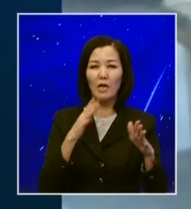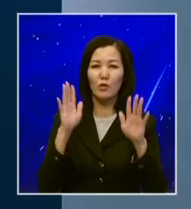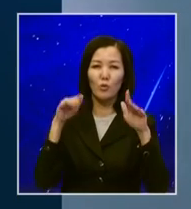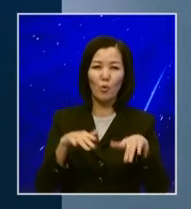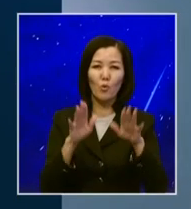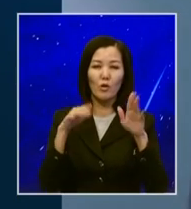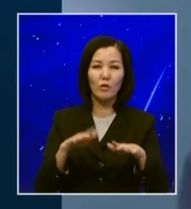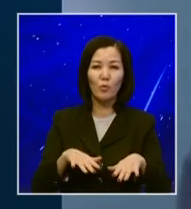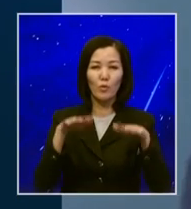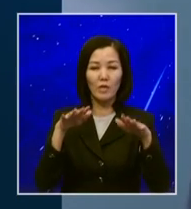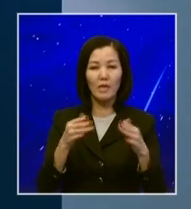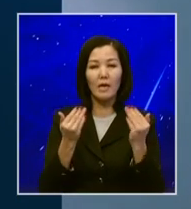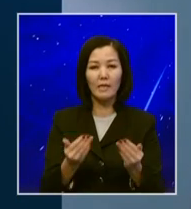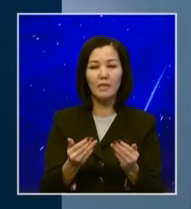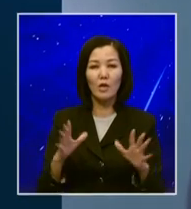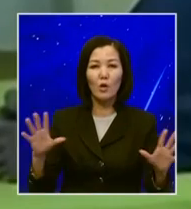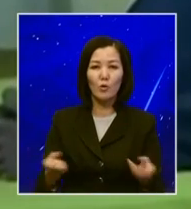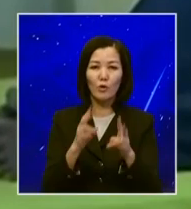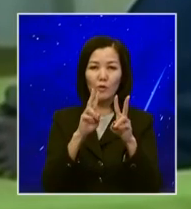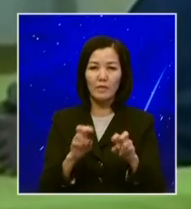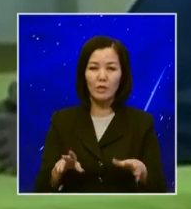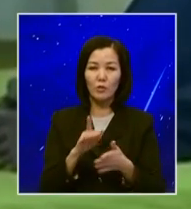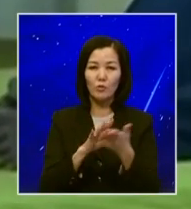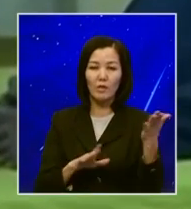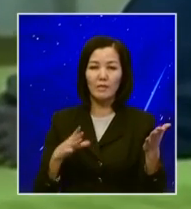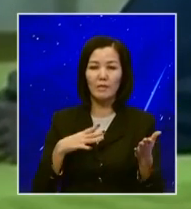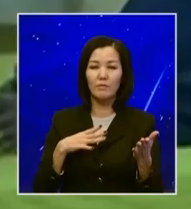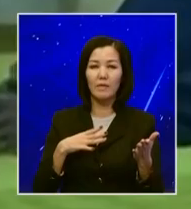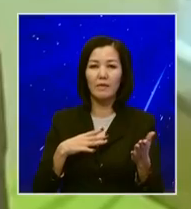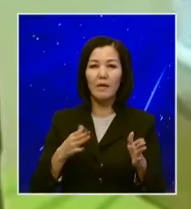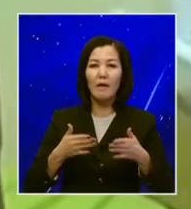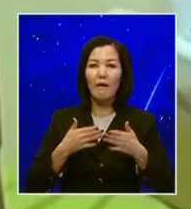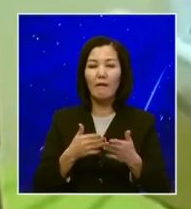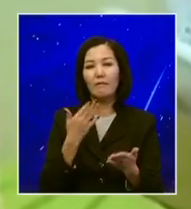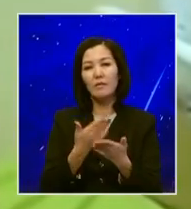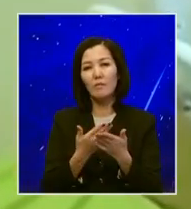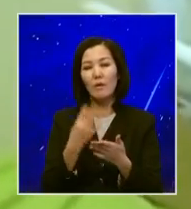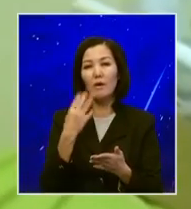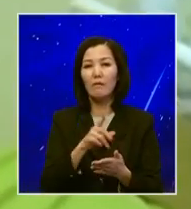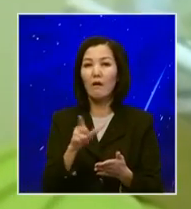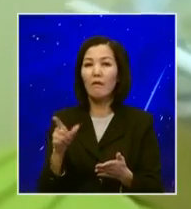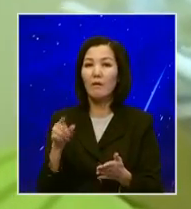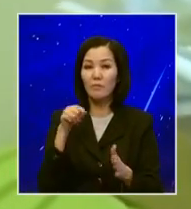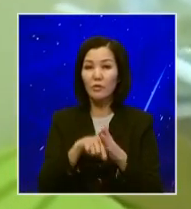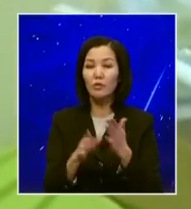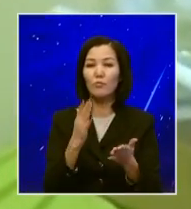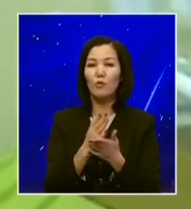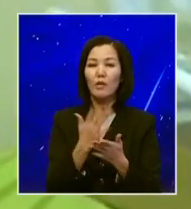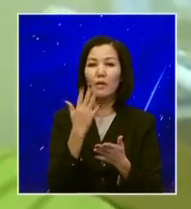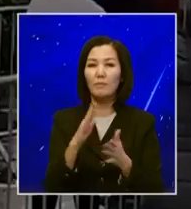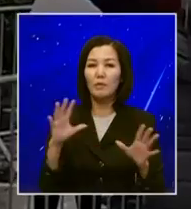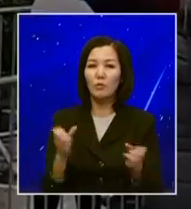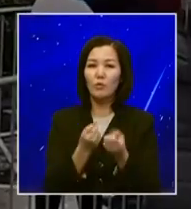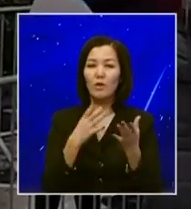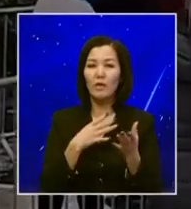себеп дейді. Қазір құтқарушылар іздестіру жұмыстарын жалғастырып жатыр. Олар қайықта шамамен 40-тан аса адам болғанын айтады. Бесеуі